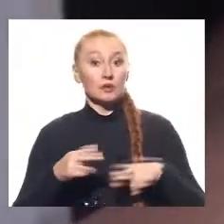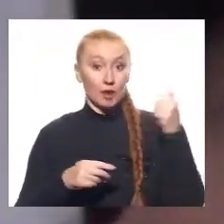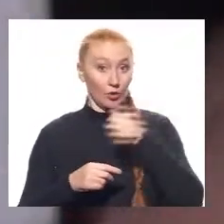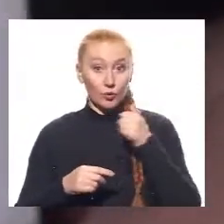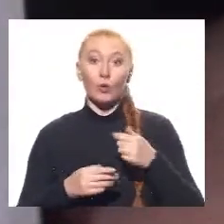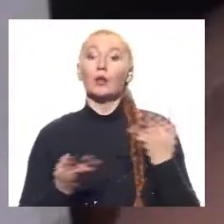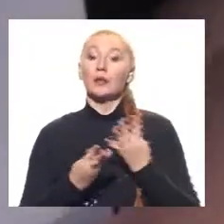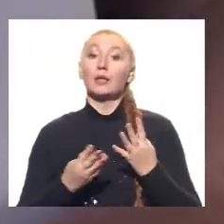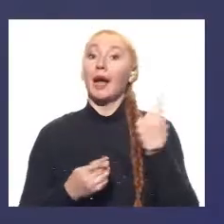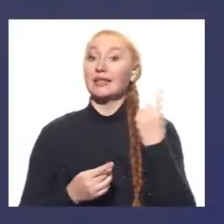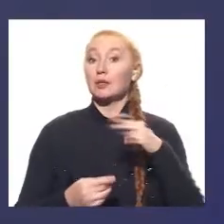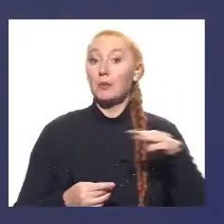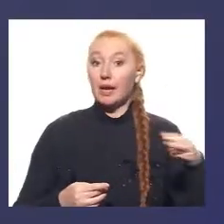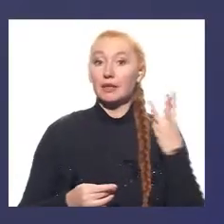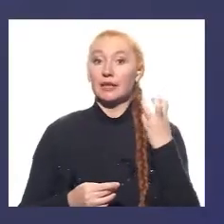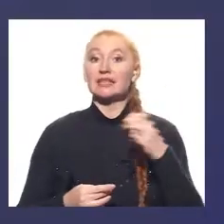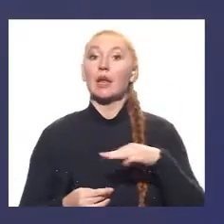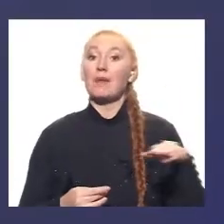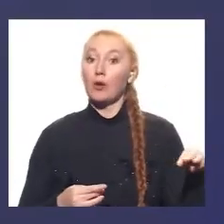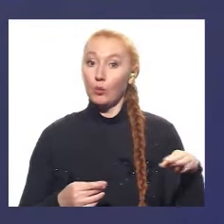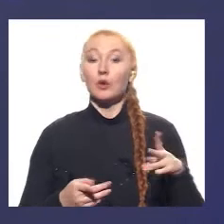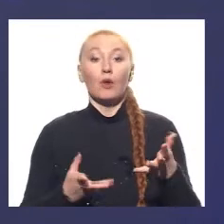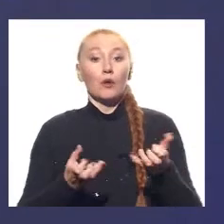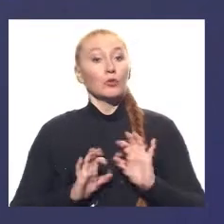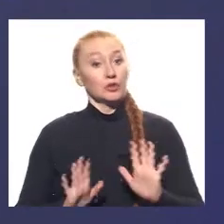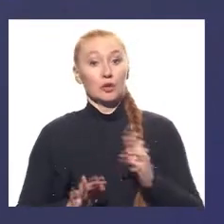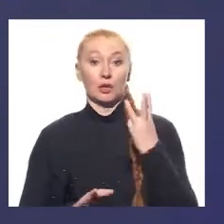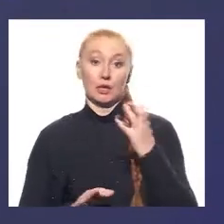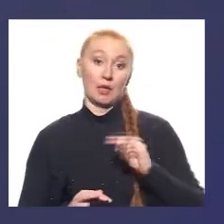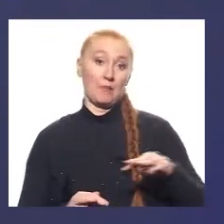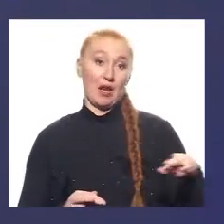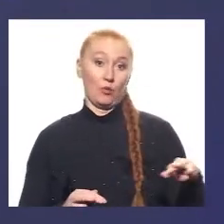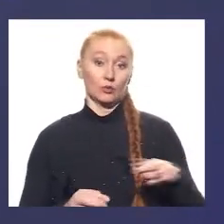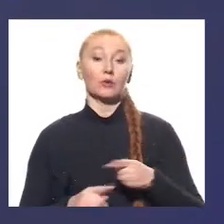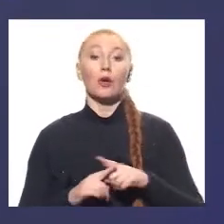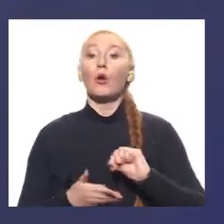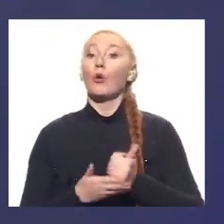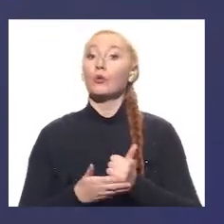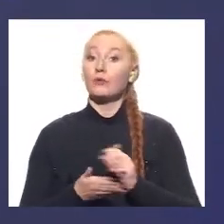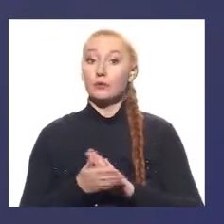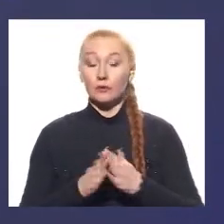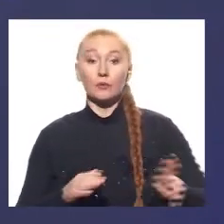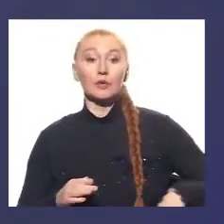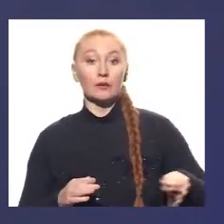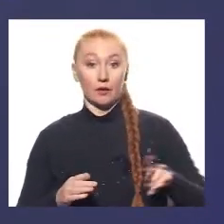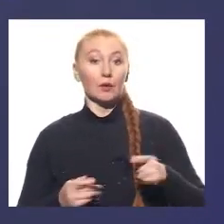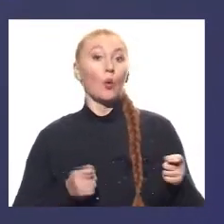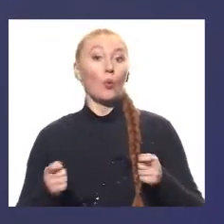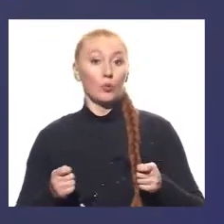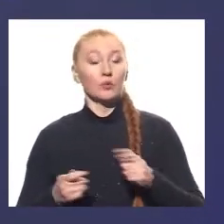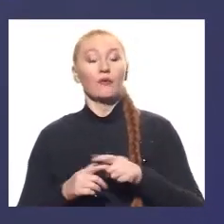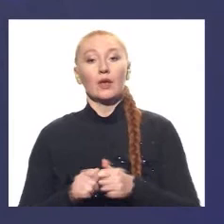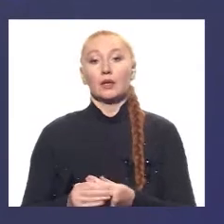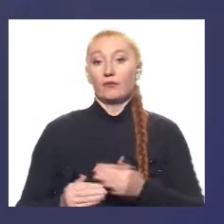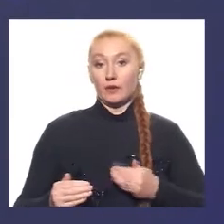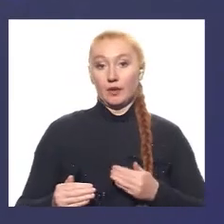становити 1 мільярд 300 мільйонів, отримали лише 300 мільйонів. Головні умови директорки до уряду –